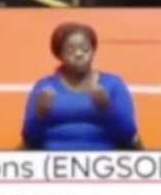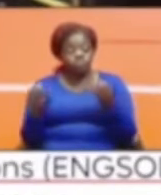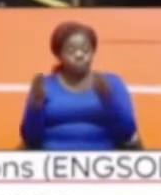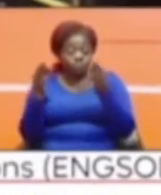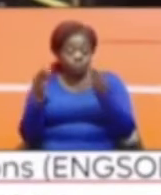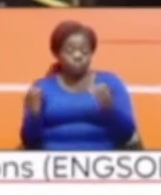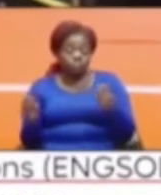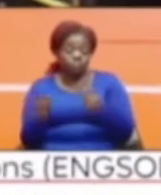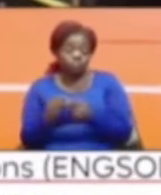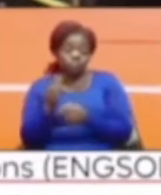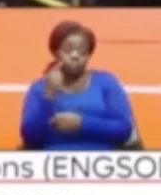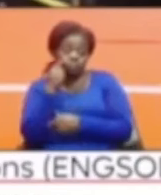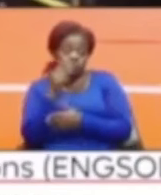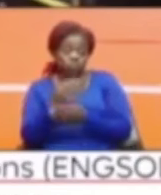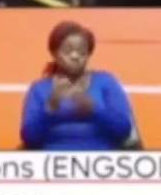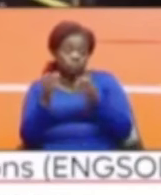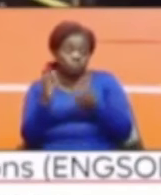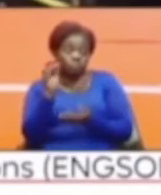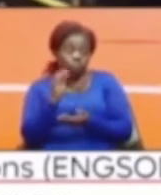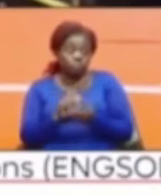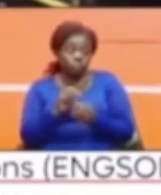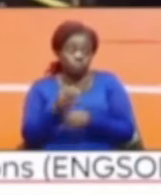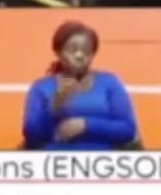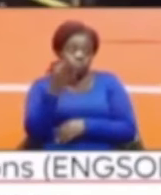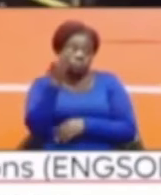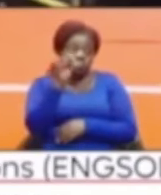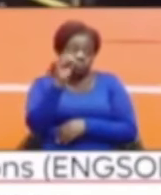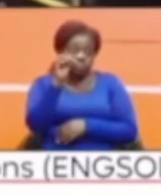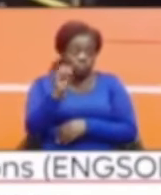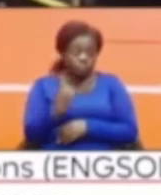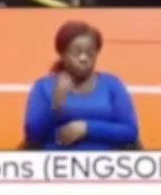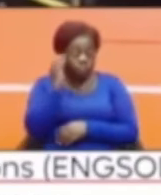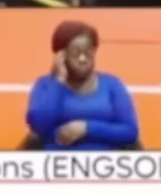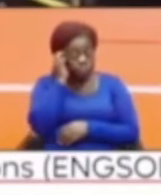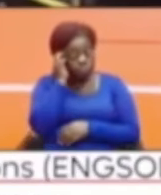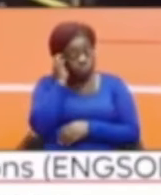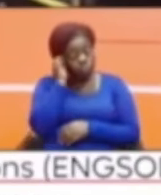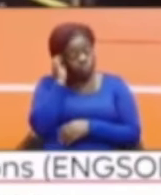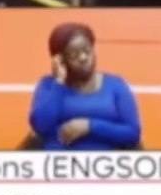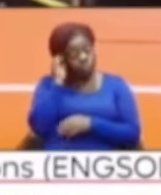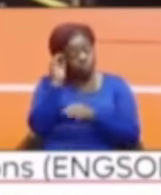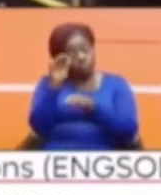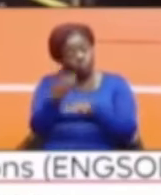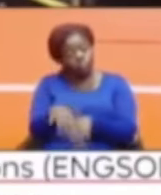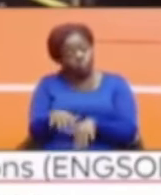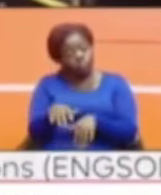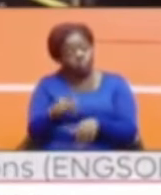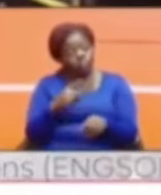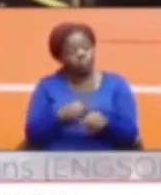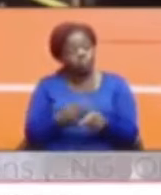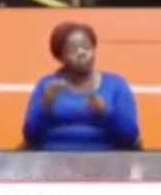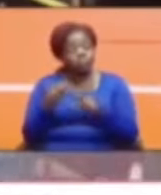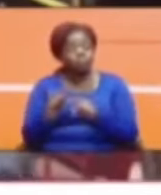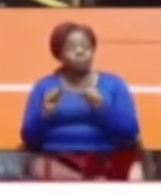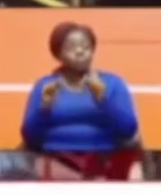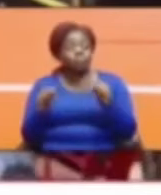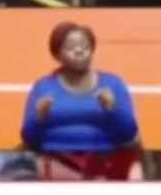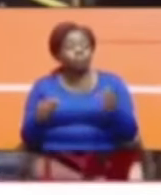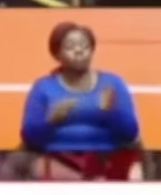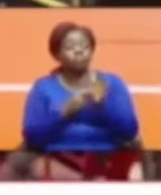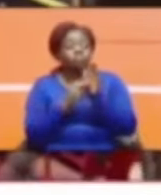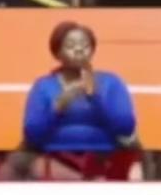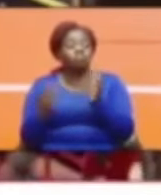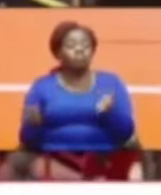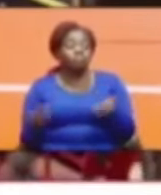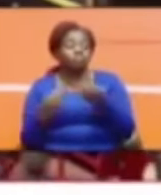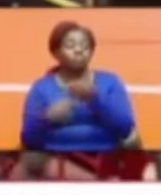kwesanga ng'ebintu ebimu tubisazeeko ebitundu nga 3 ku buli 10. Abalimi baffe nga season etuuka, bajja mu shop kugula,